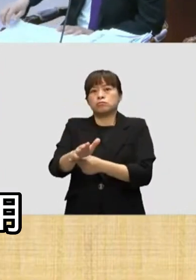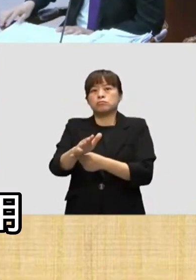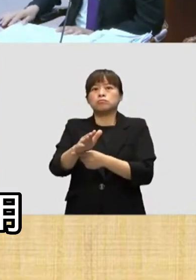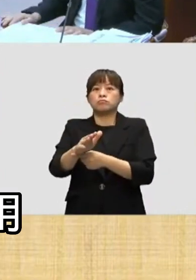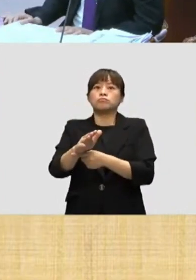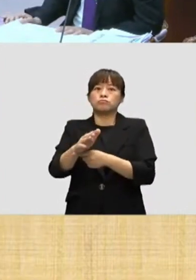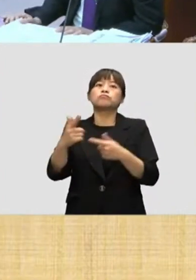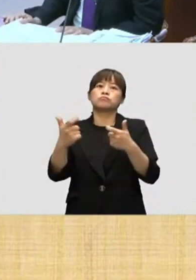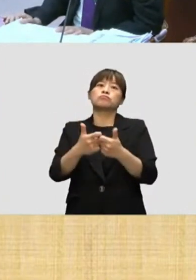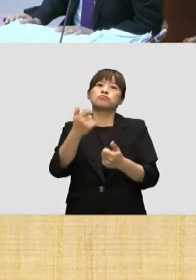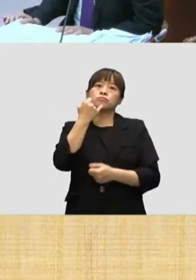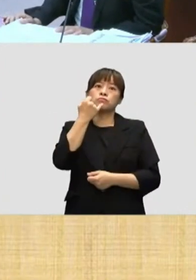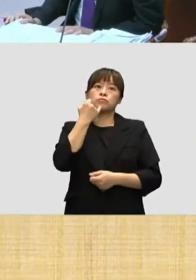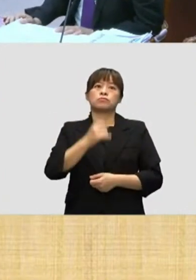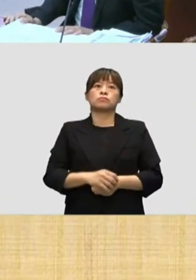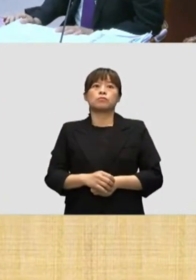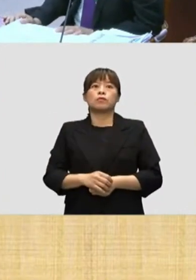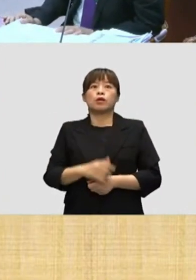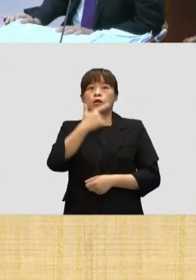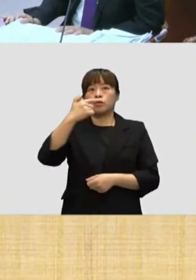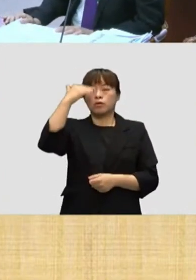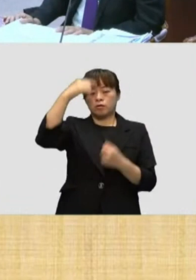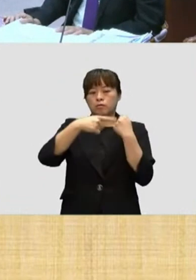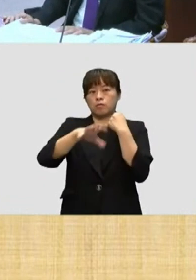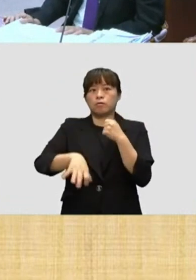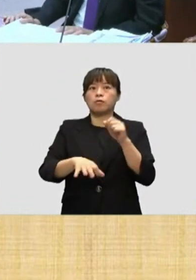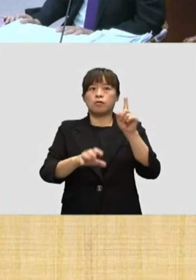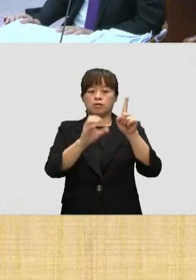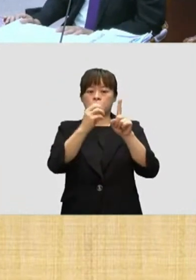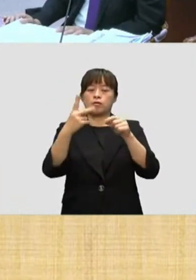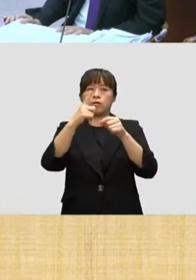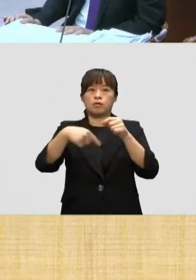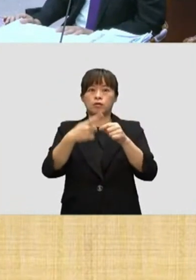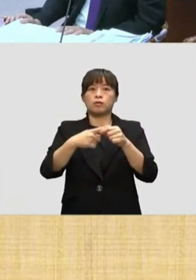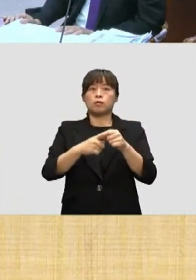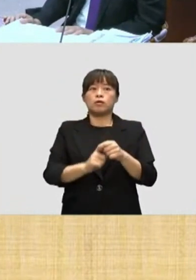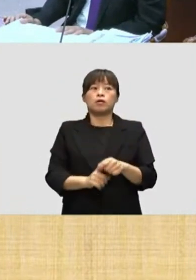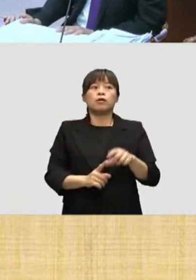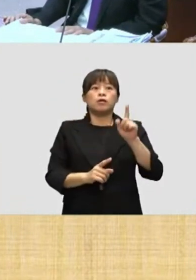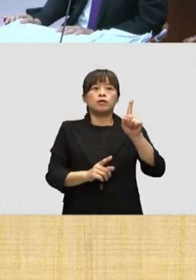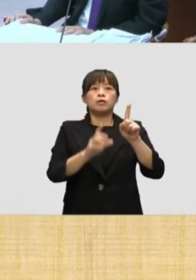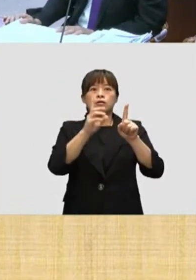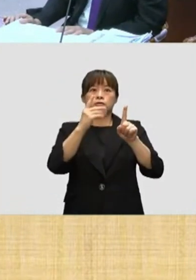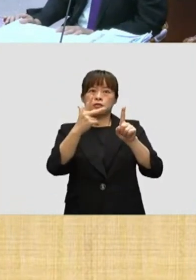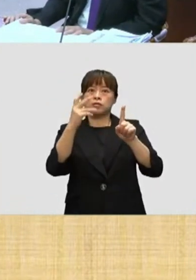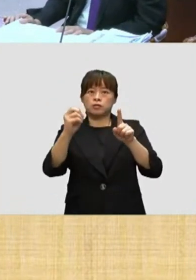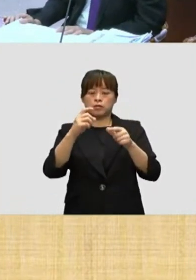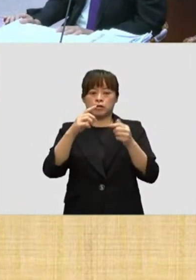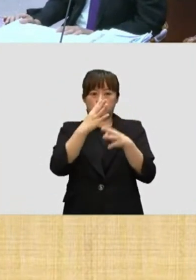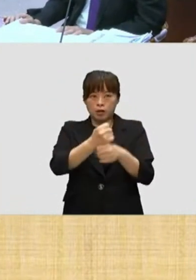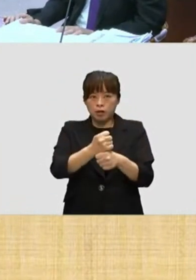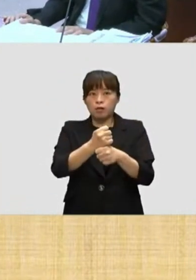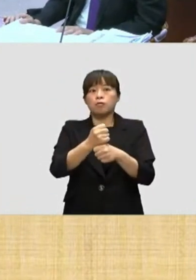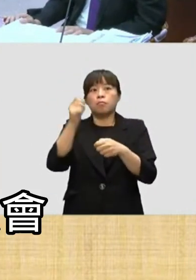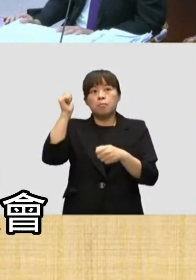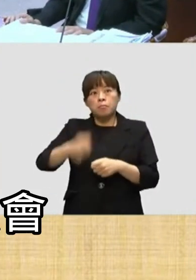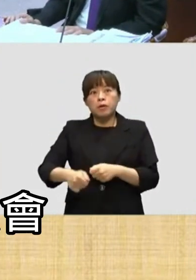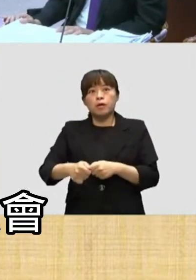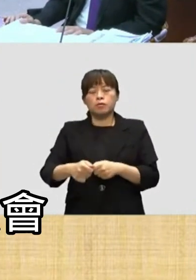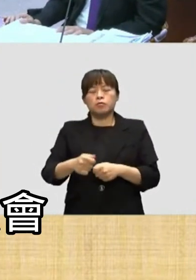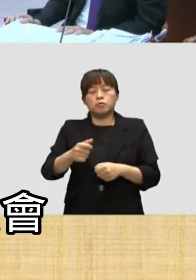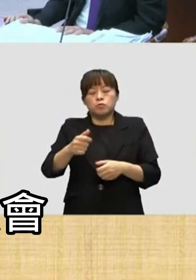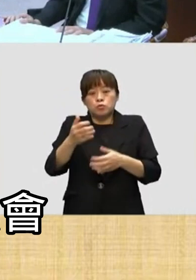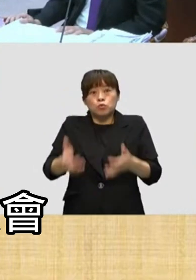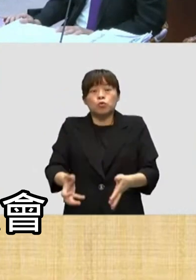的所适用。以最高法院102年台上至第170号判决为例，强